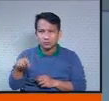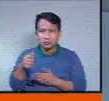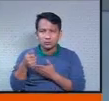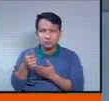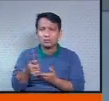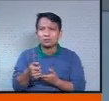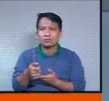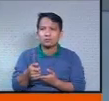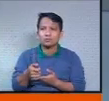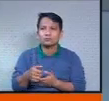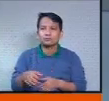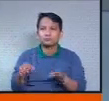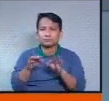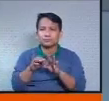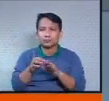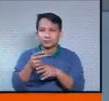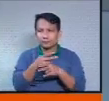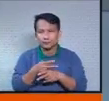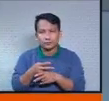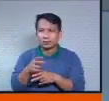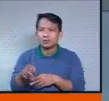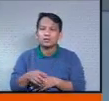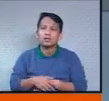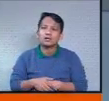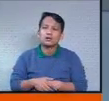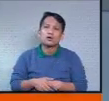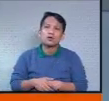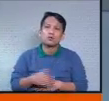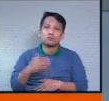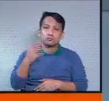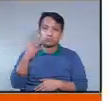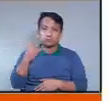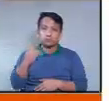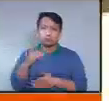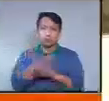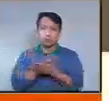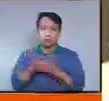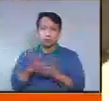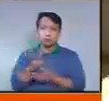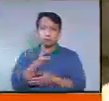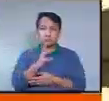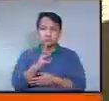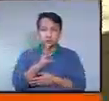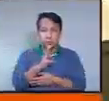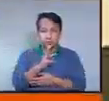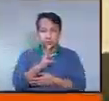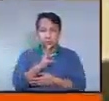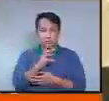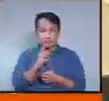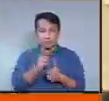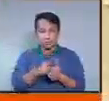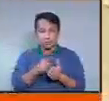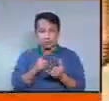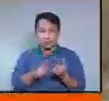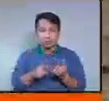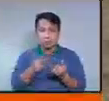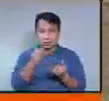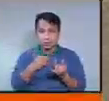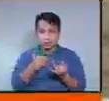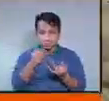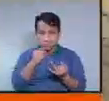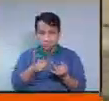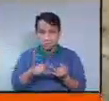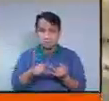mga naapektuhan dyan ng Lindol? Mm-mm. Bukod nga dun sa malinis na tubig at saka mga